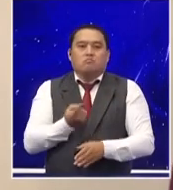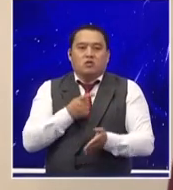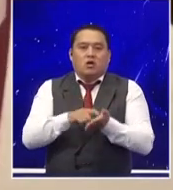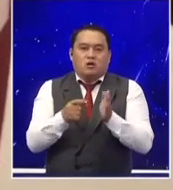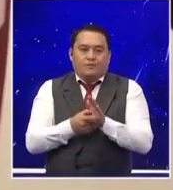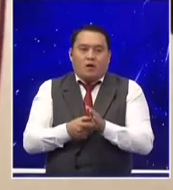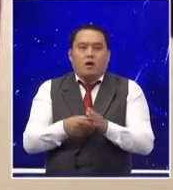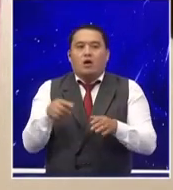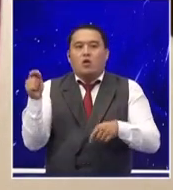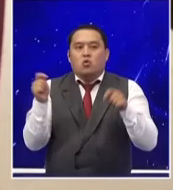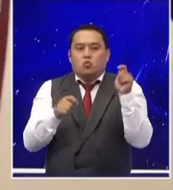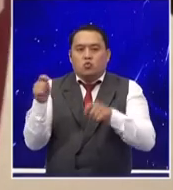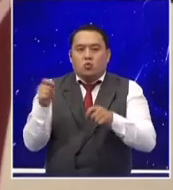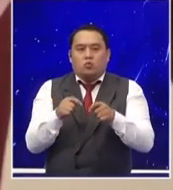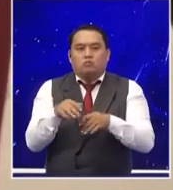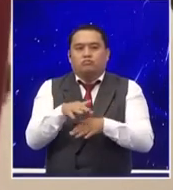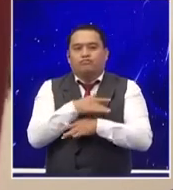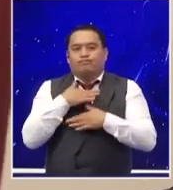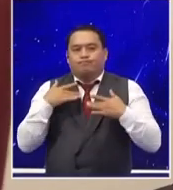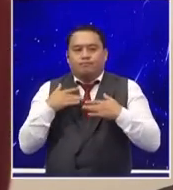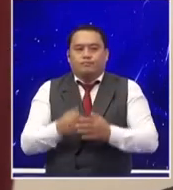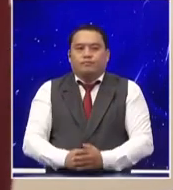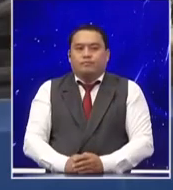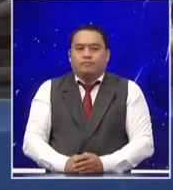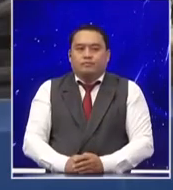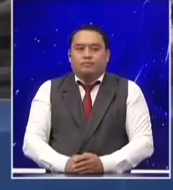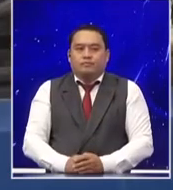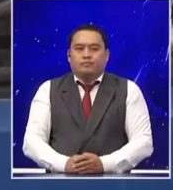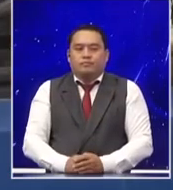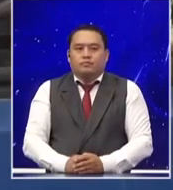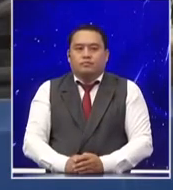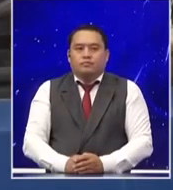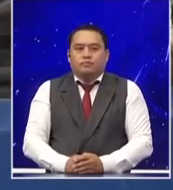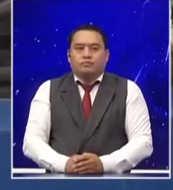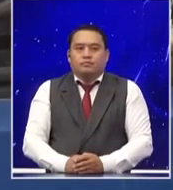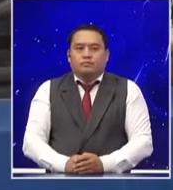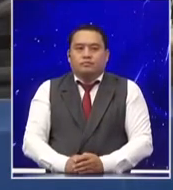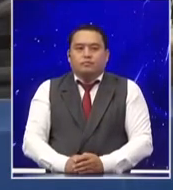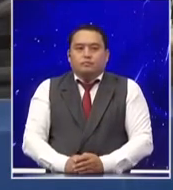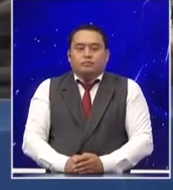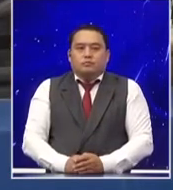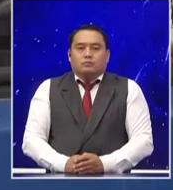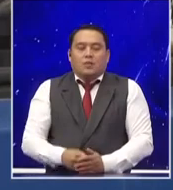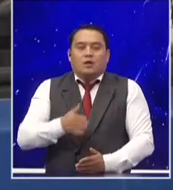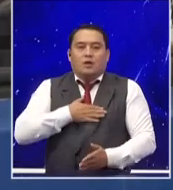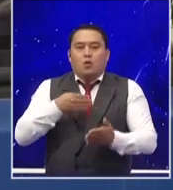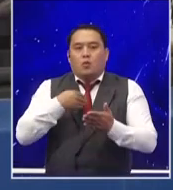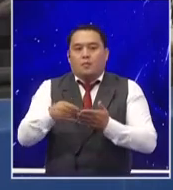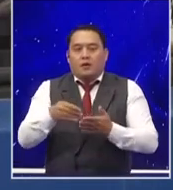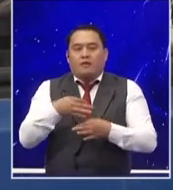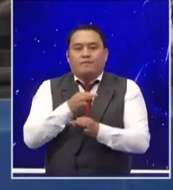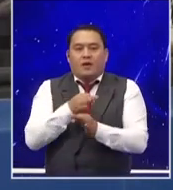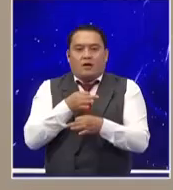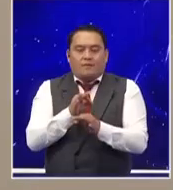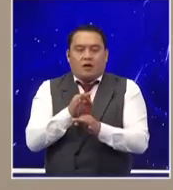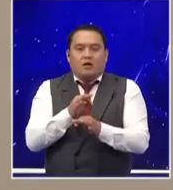от клиентов отбоя нет говорит довольно предприниматель микроскоп вакууме ламинатора приобрел микроскопы вакуумный